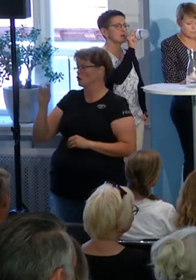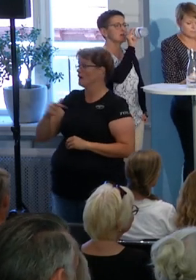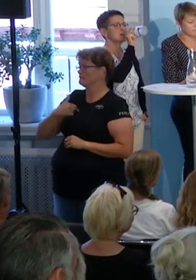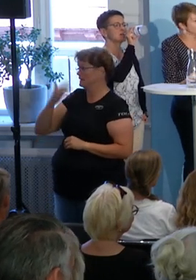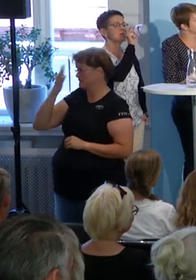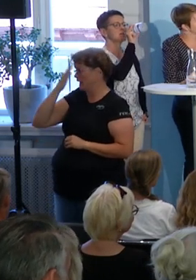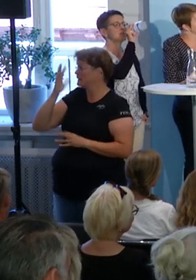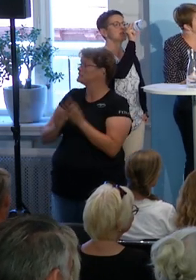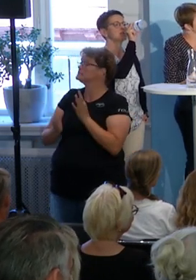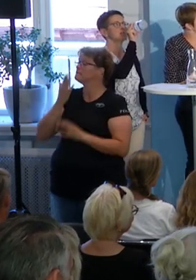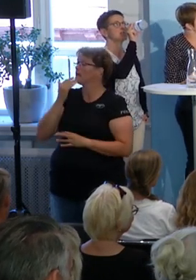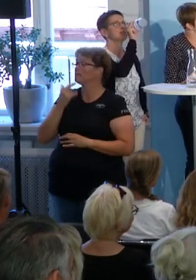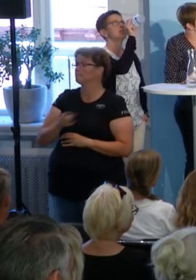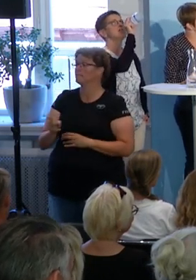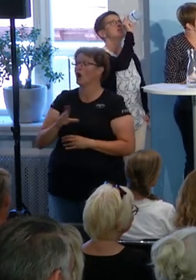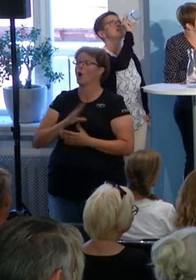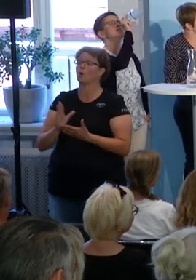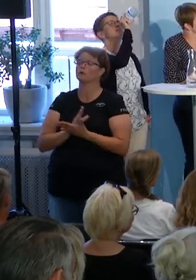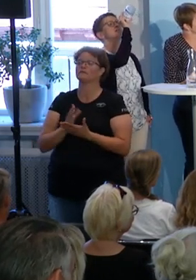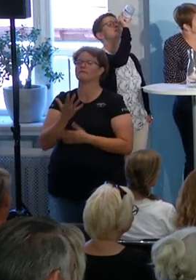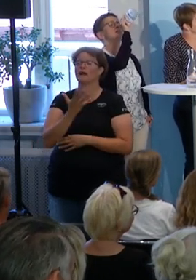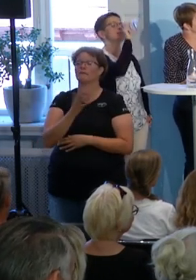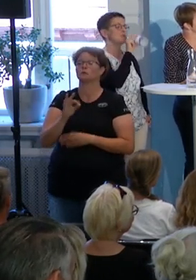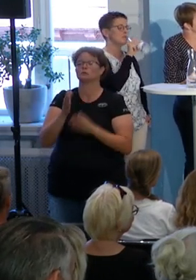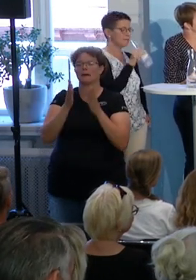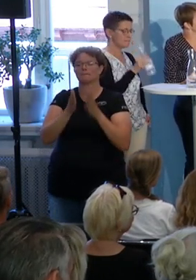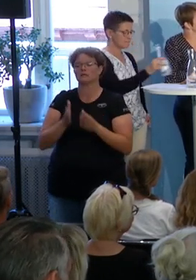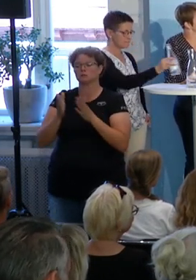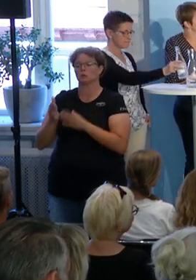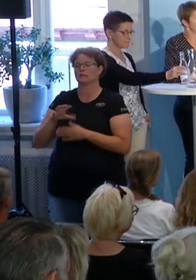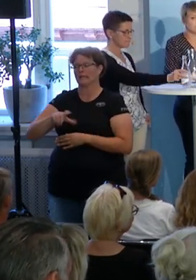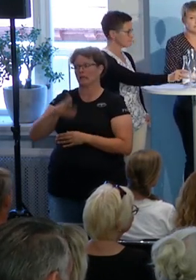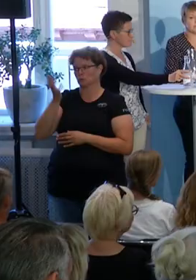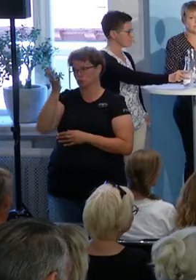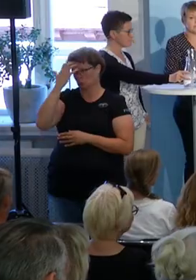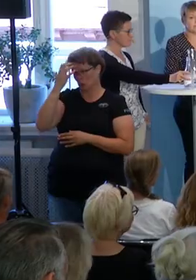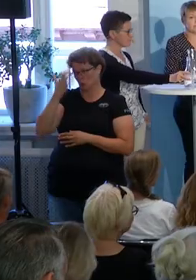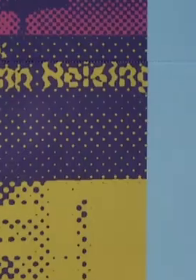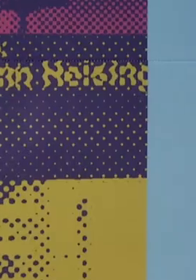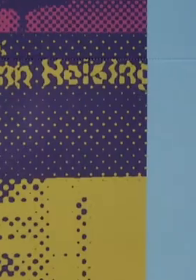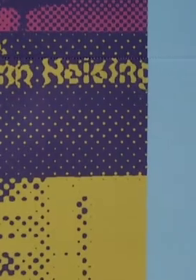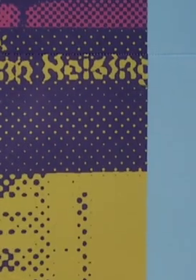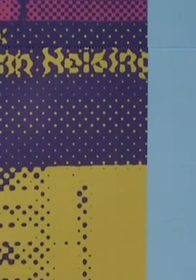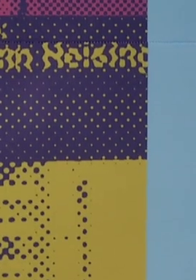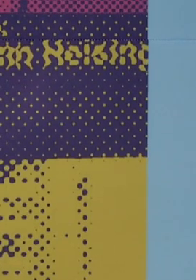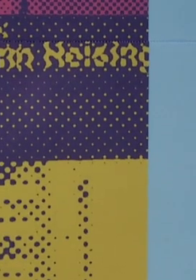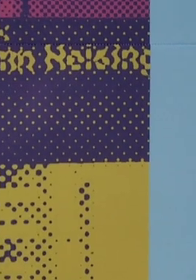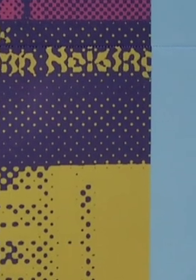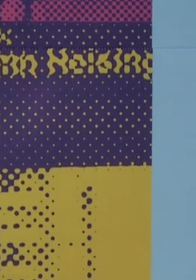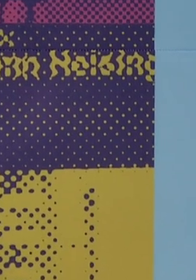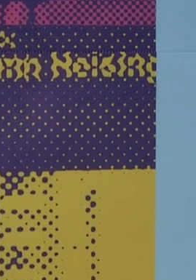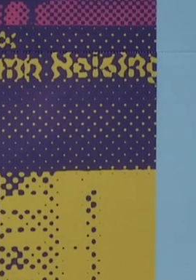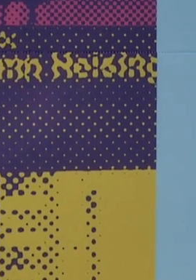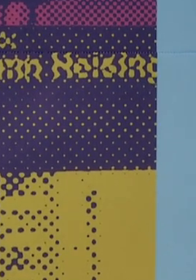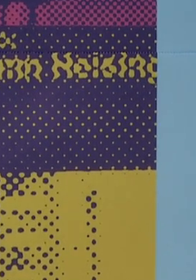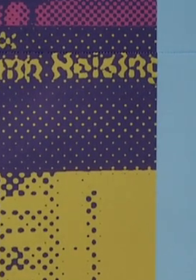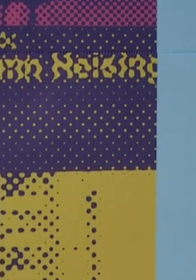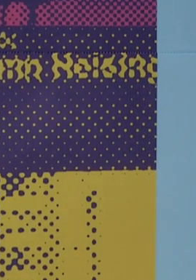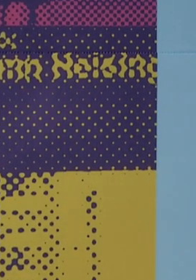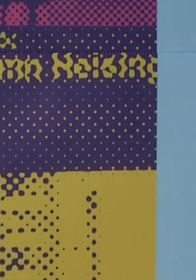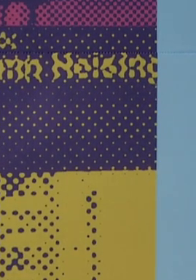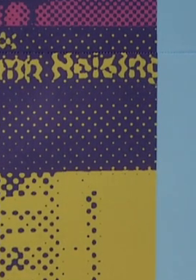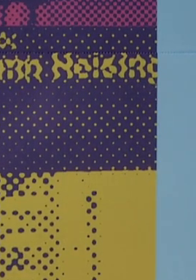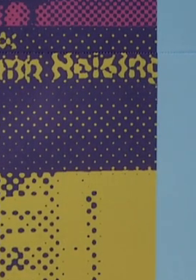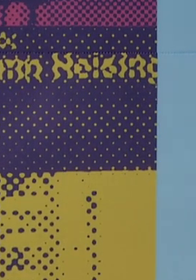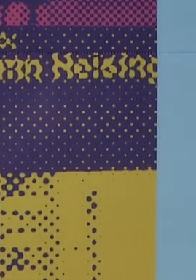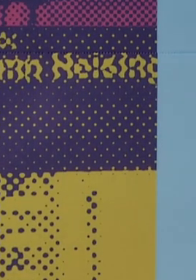vilka de är. Vi har ungefär 500 individer i Region Stockholm som vi har extra koll på. Vi har 40-50 nätverk